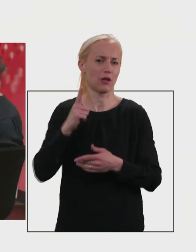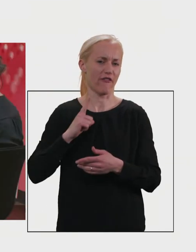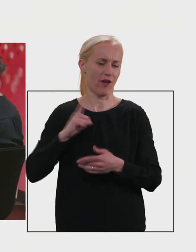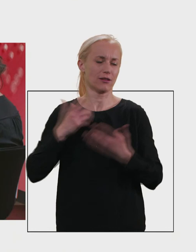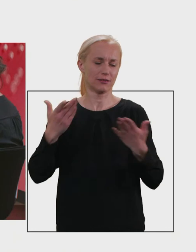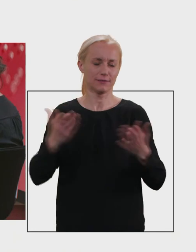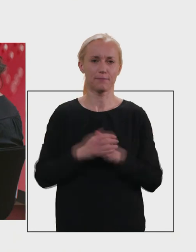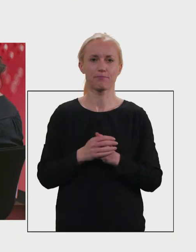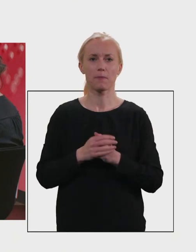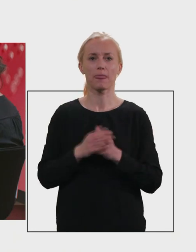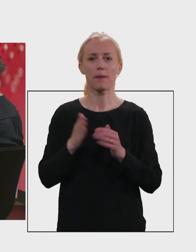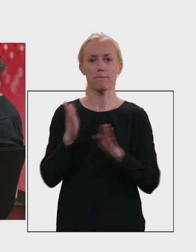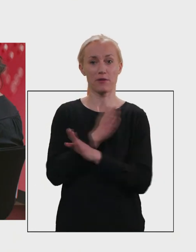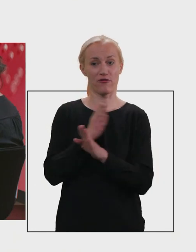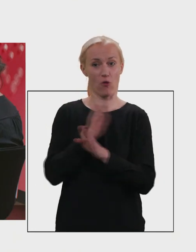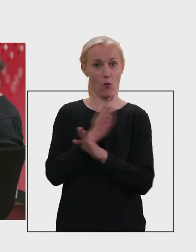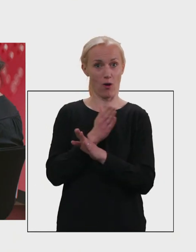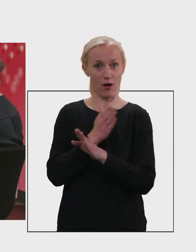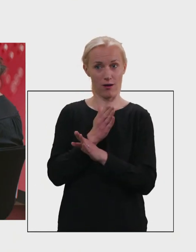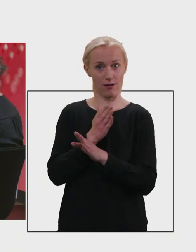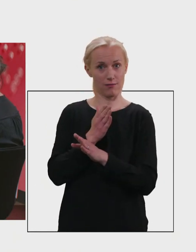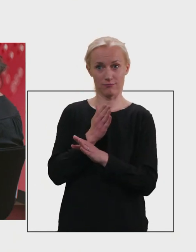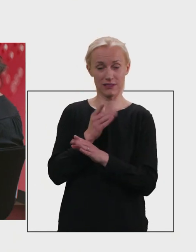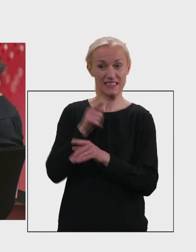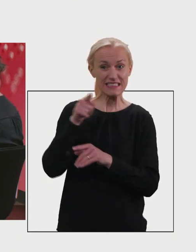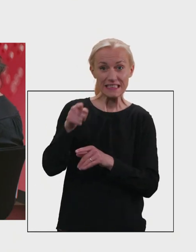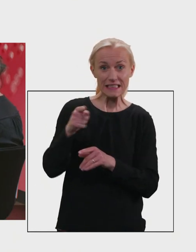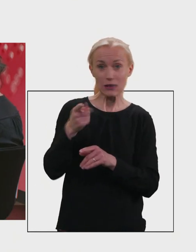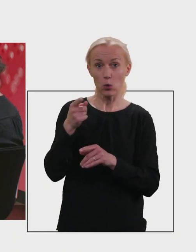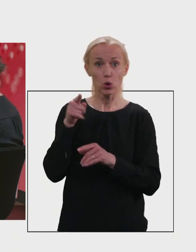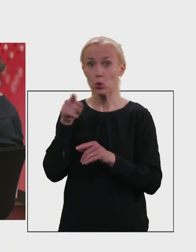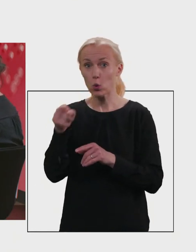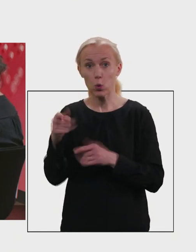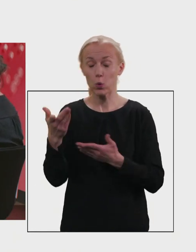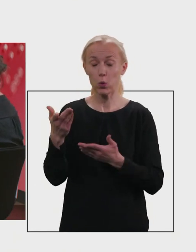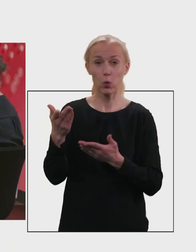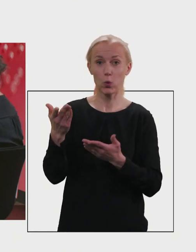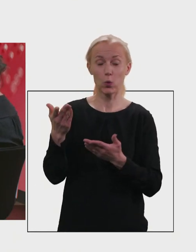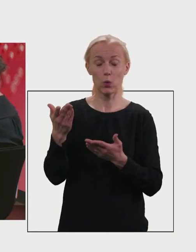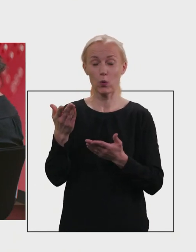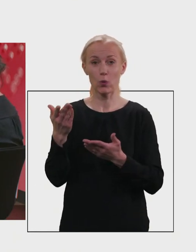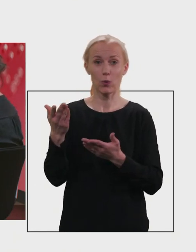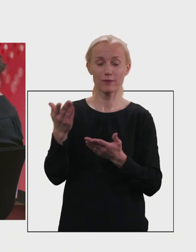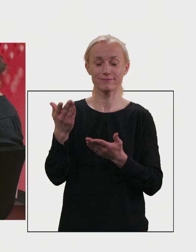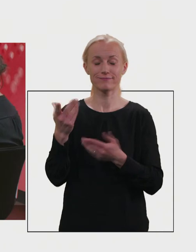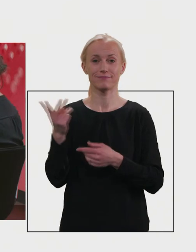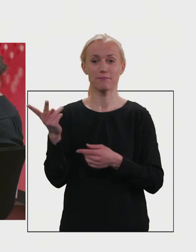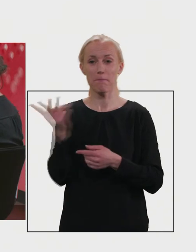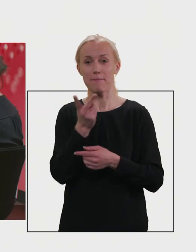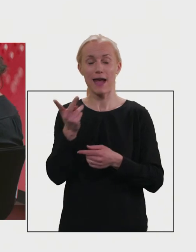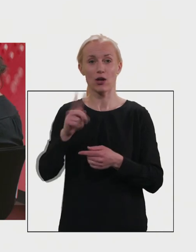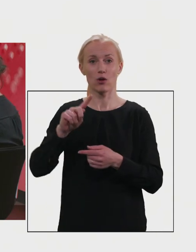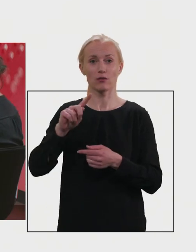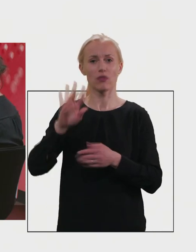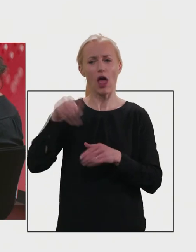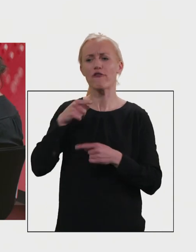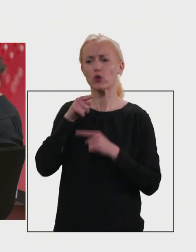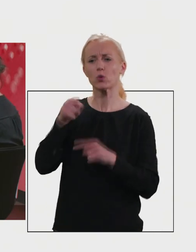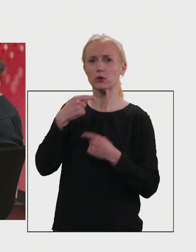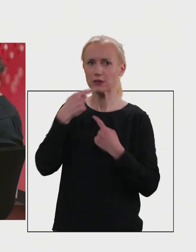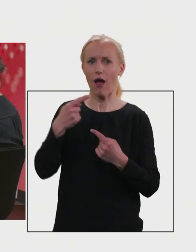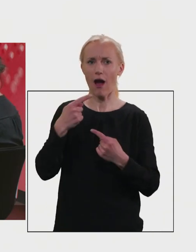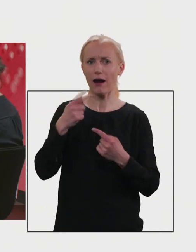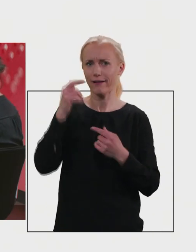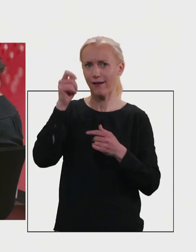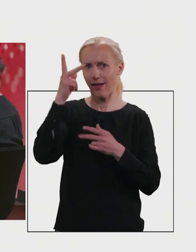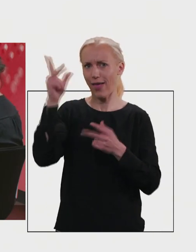bevor Sie euch oder du, Friedrun, und Sie, Herr Dusel, sich nochmal... Wir dürfen noch du sagen.